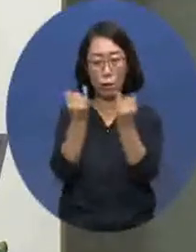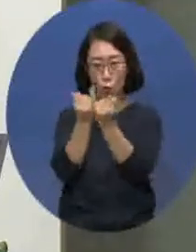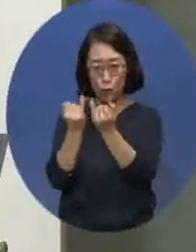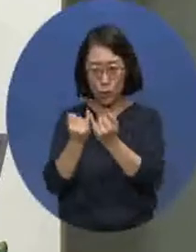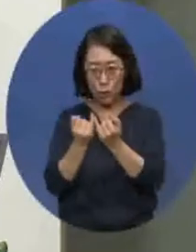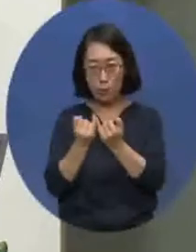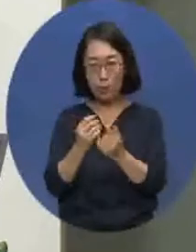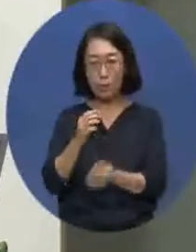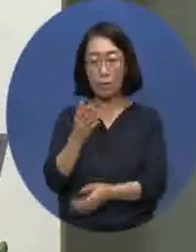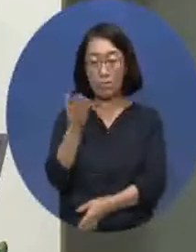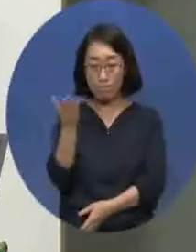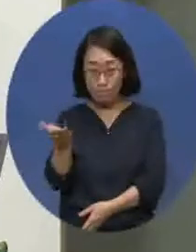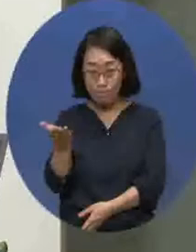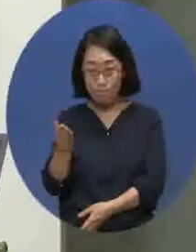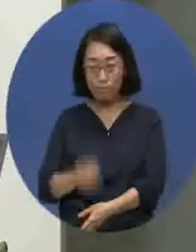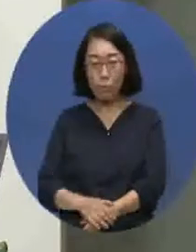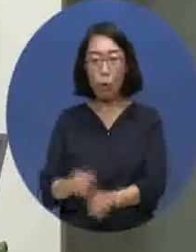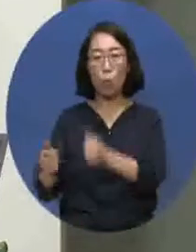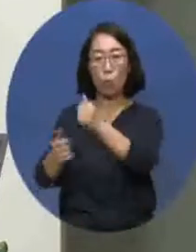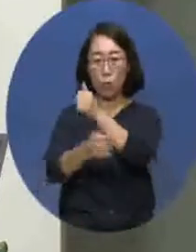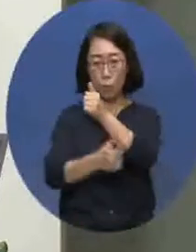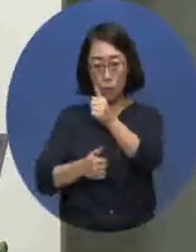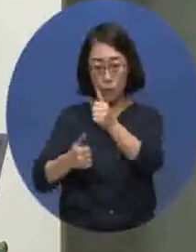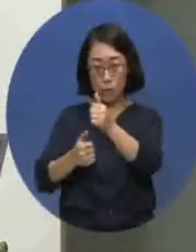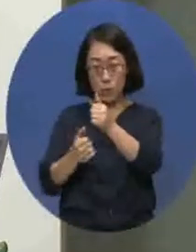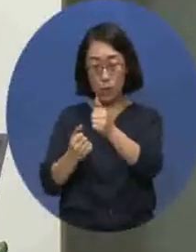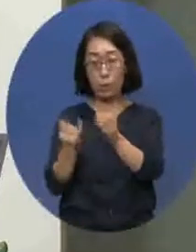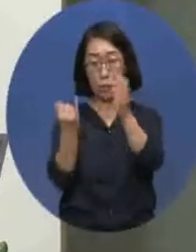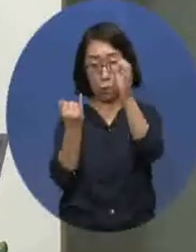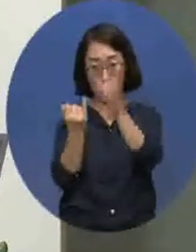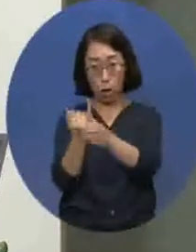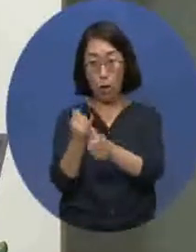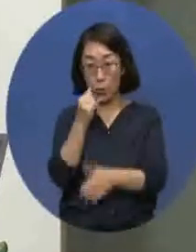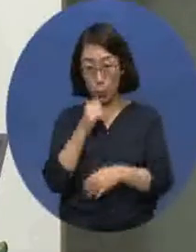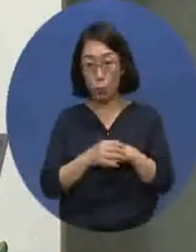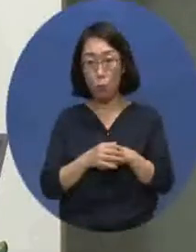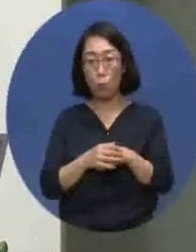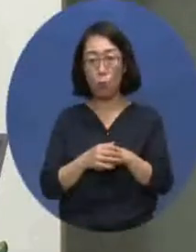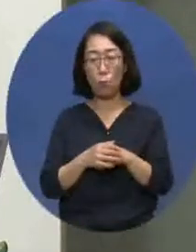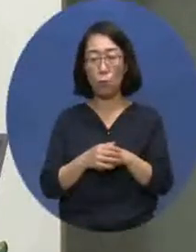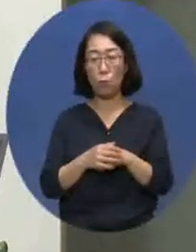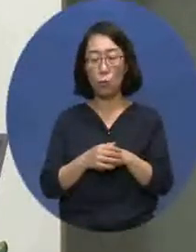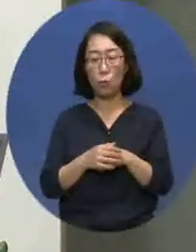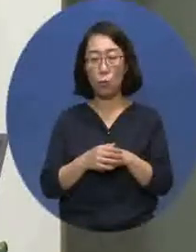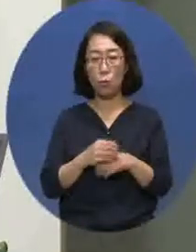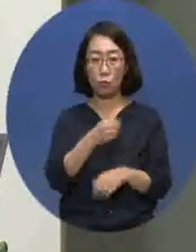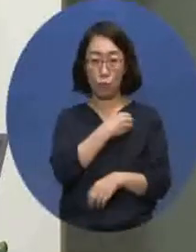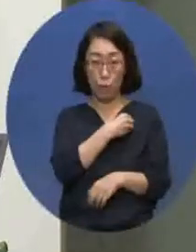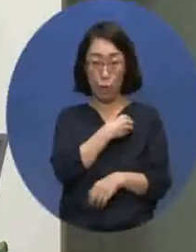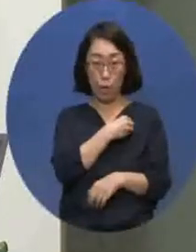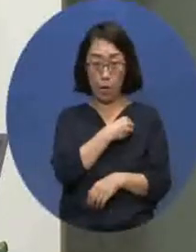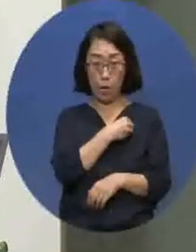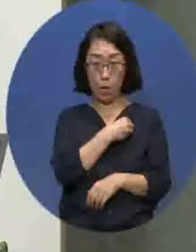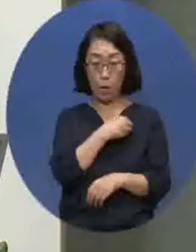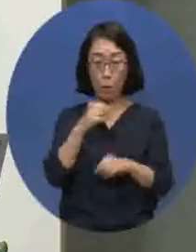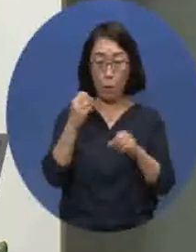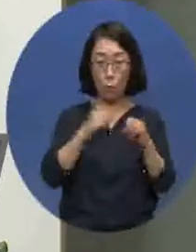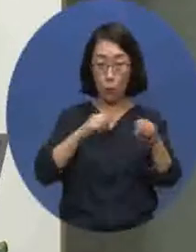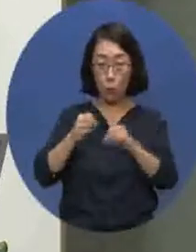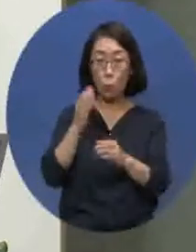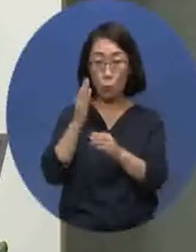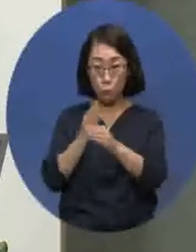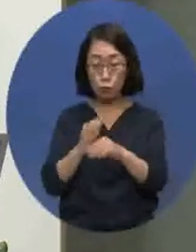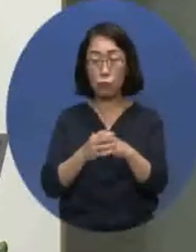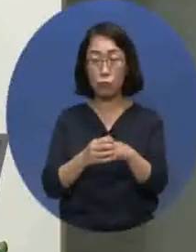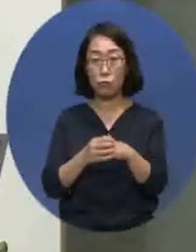이정근 위원장도 위원장으로서 역할이 큽니다 많은 에 국회에서 뱃지를 달고 여성의